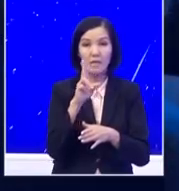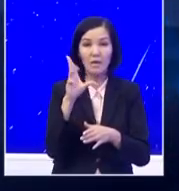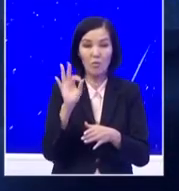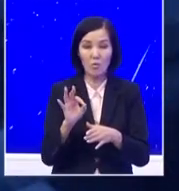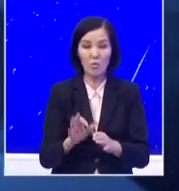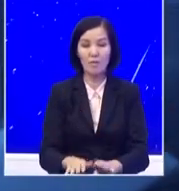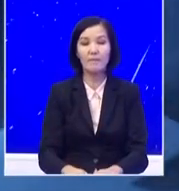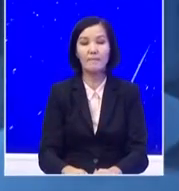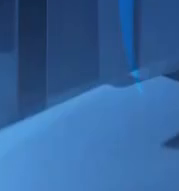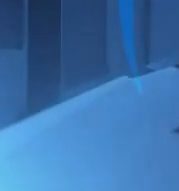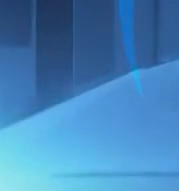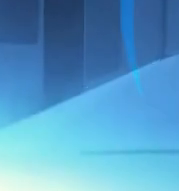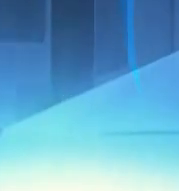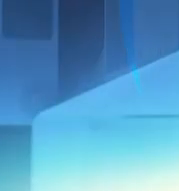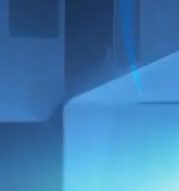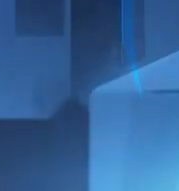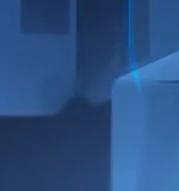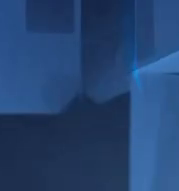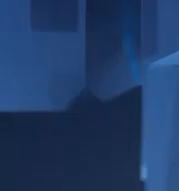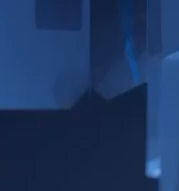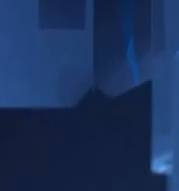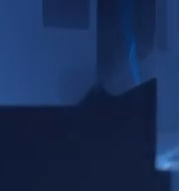Алексей Цоя, Блэйк Утыкбай, телеканал ЖТСУ.